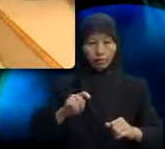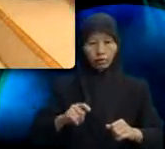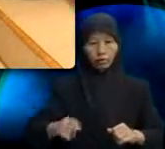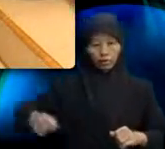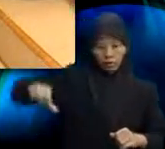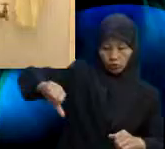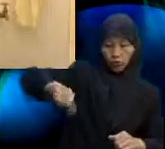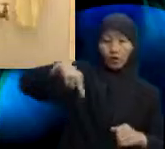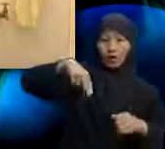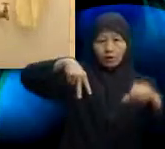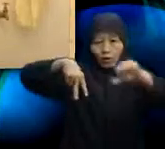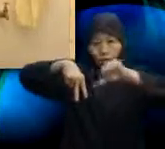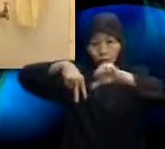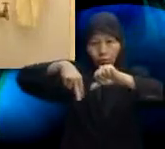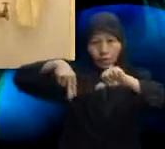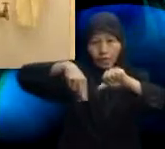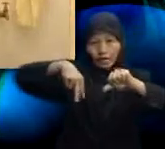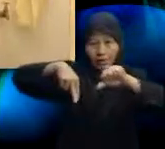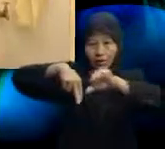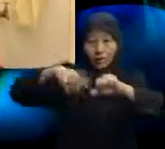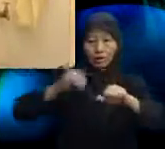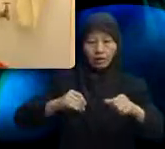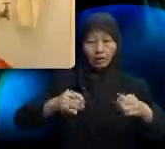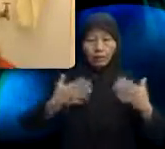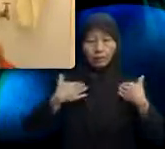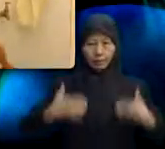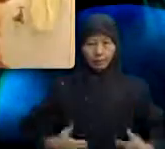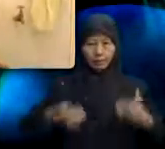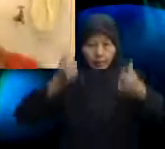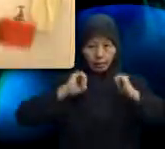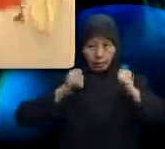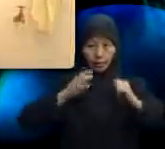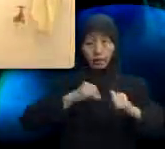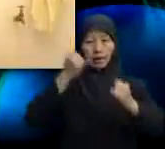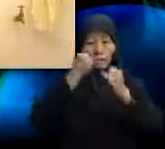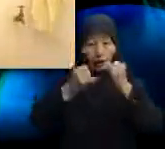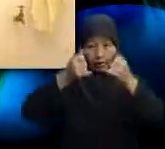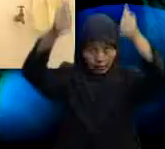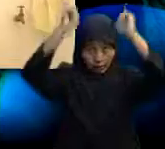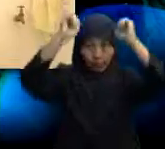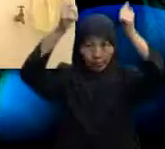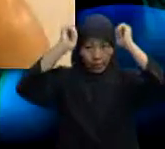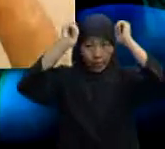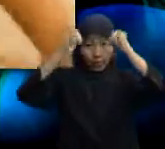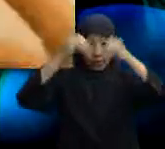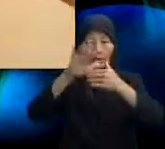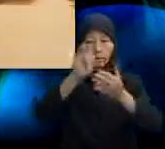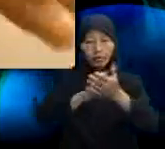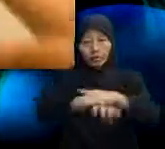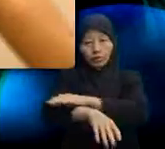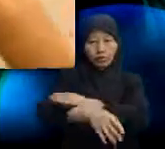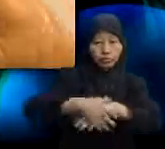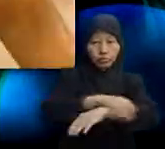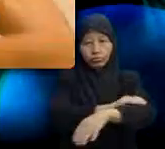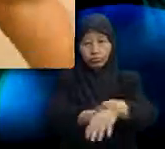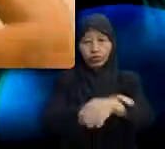mula dengan mencirus kaki dahulu, kemudian badan dan akhir sekali kepala. Kemudian